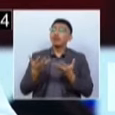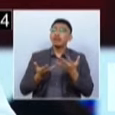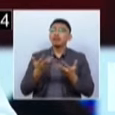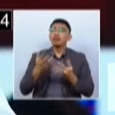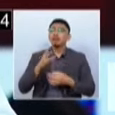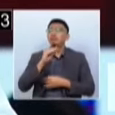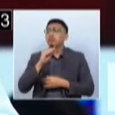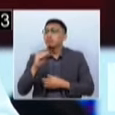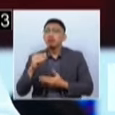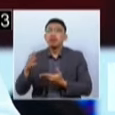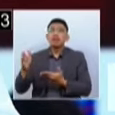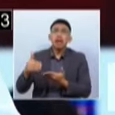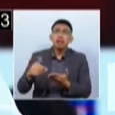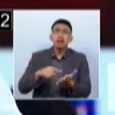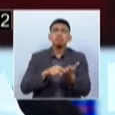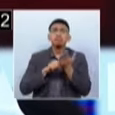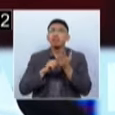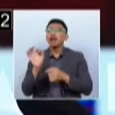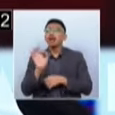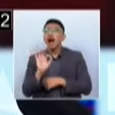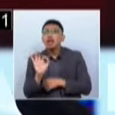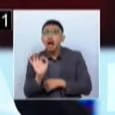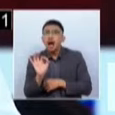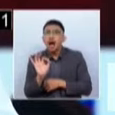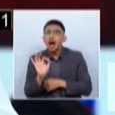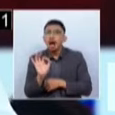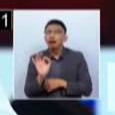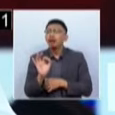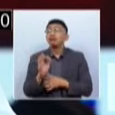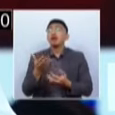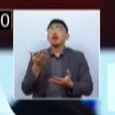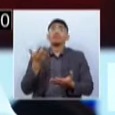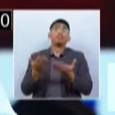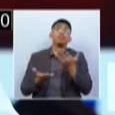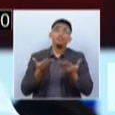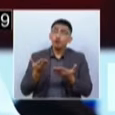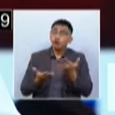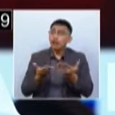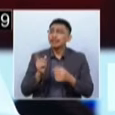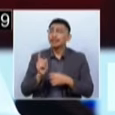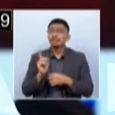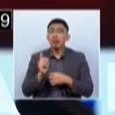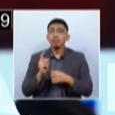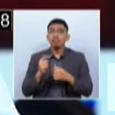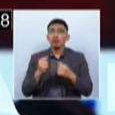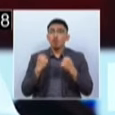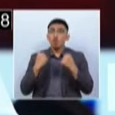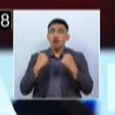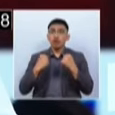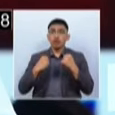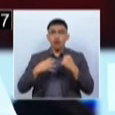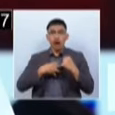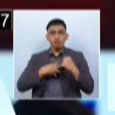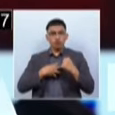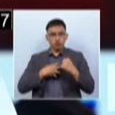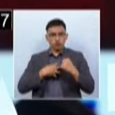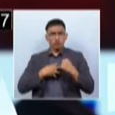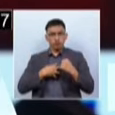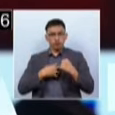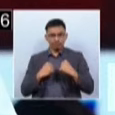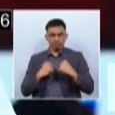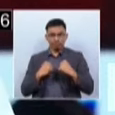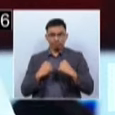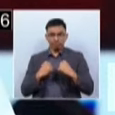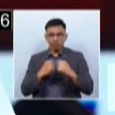bawah kita sehingga akan ada diprediksi Ya kapal-kapal baik itu di permukaan maupun yang di bawah itu melintasi selat-selat di